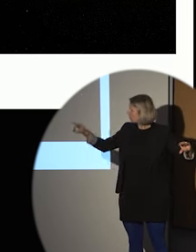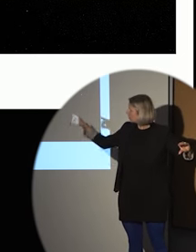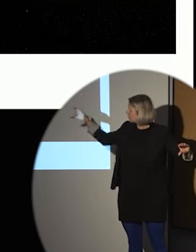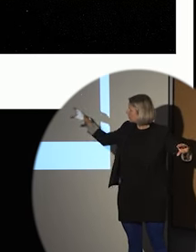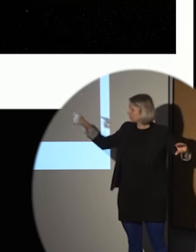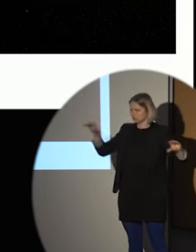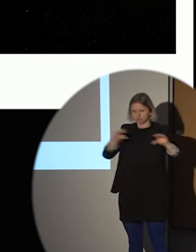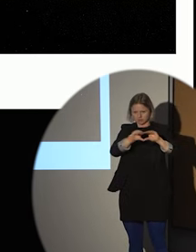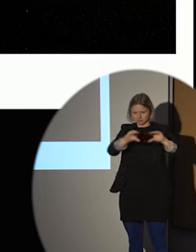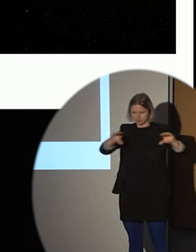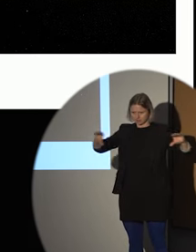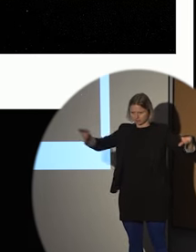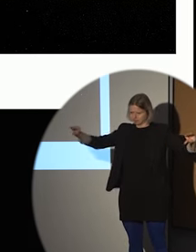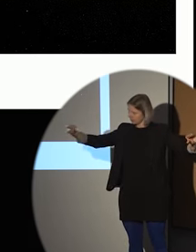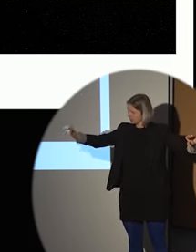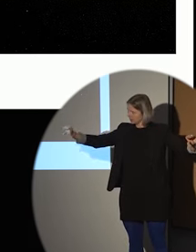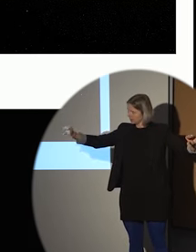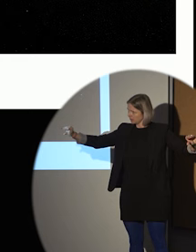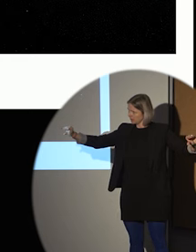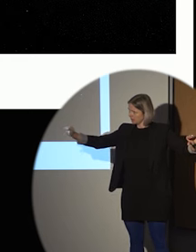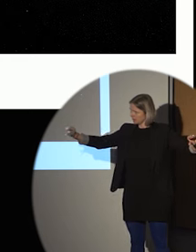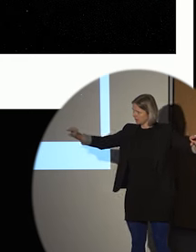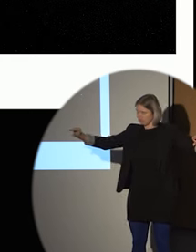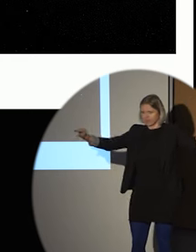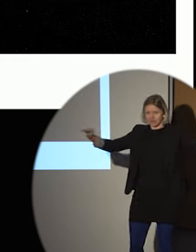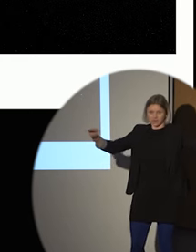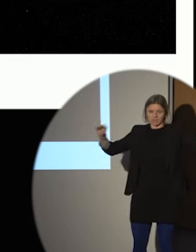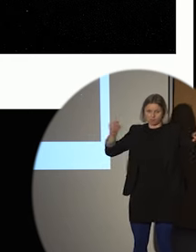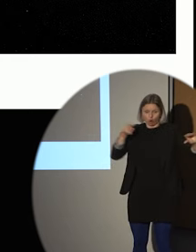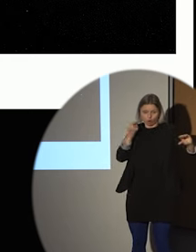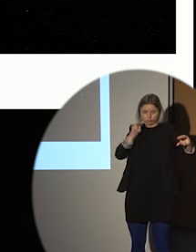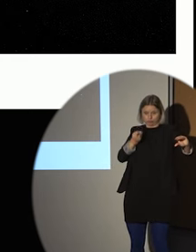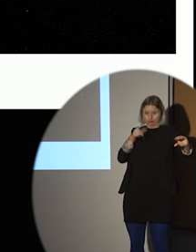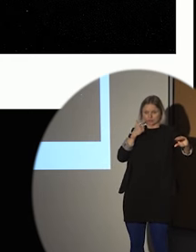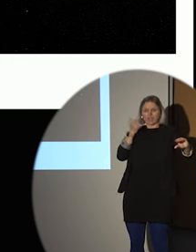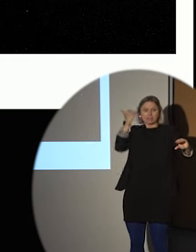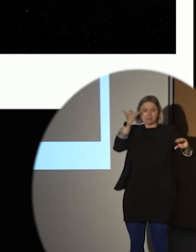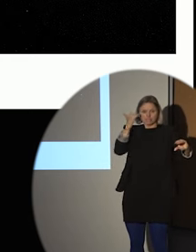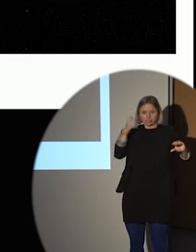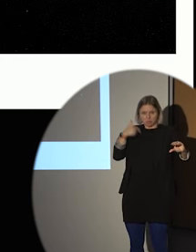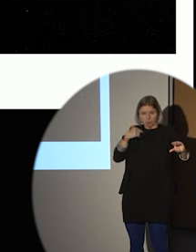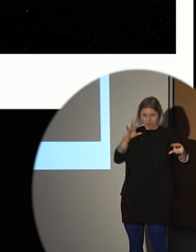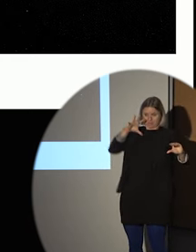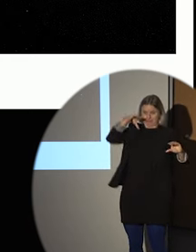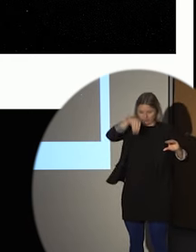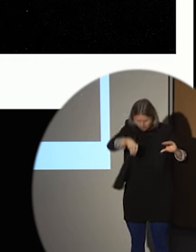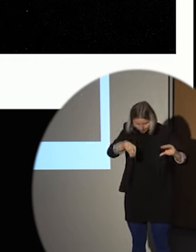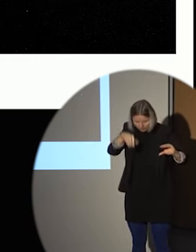tranche. Et en fait, vous êtes obligé de le voir par la tranche parce que vous êtes dedans. Imaginez que vous appartenez à une gigantesque